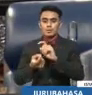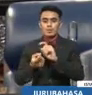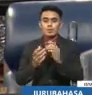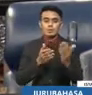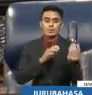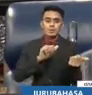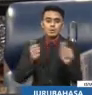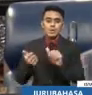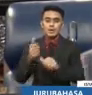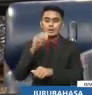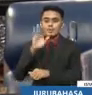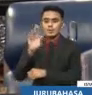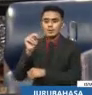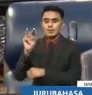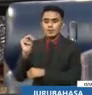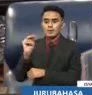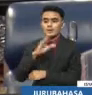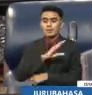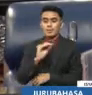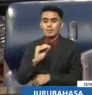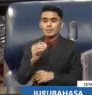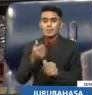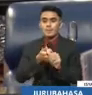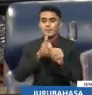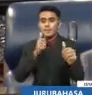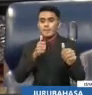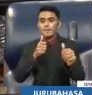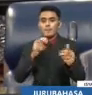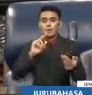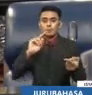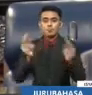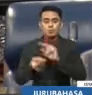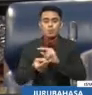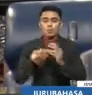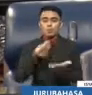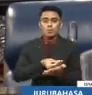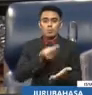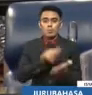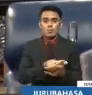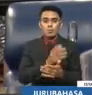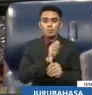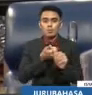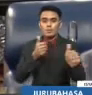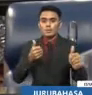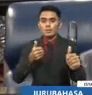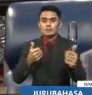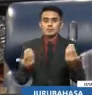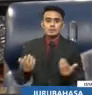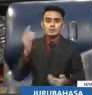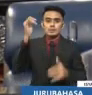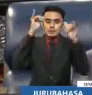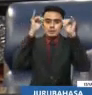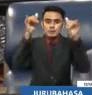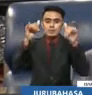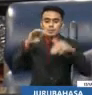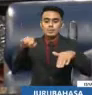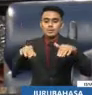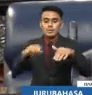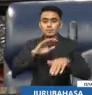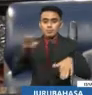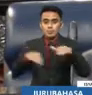dikeluarkan lebih and m&a kepulauan penjaga pencegahan pengubahan uang haram dan pencegahan pemberian keganasan Edi takbir oleh